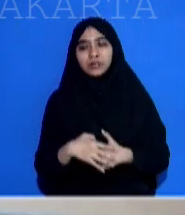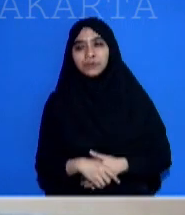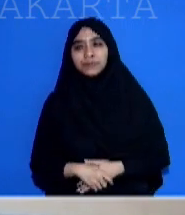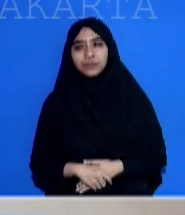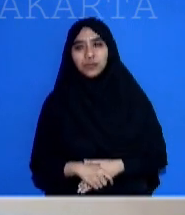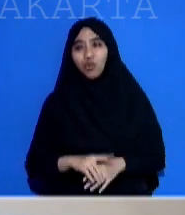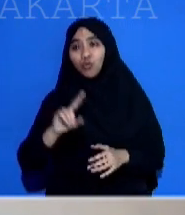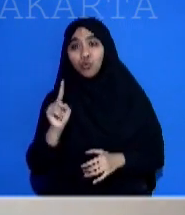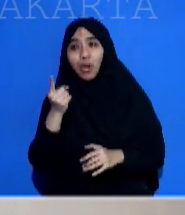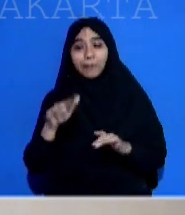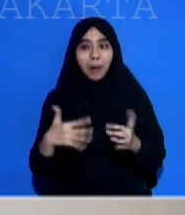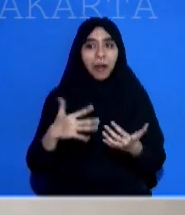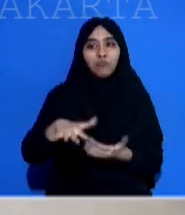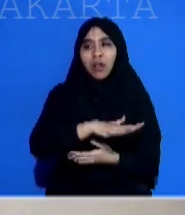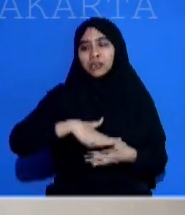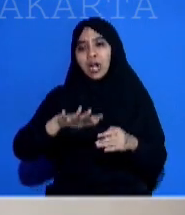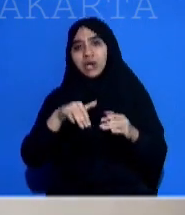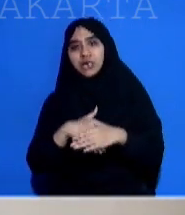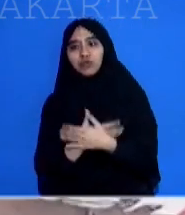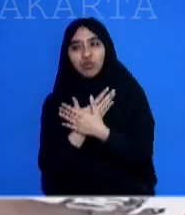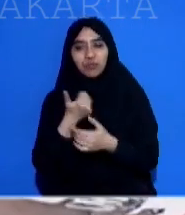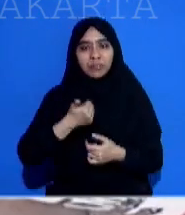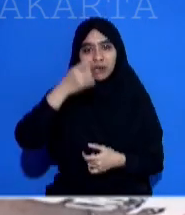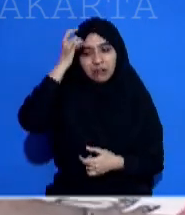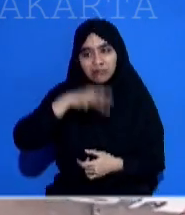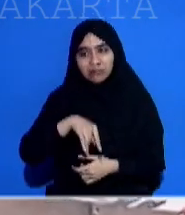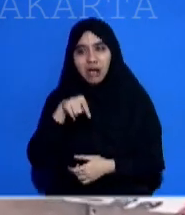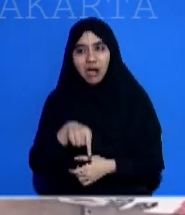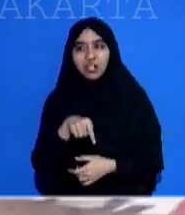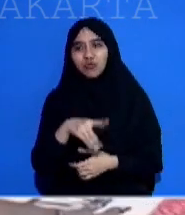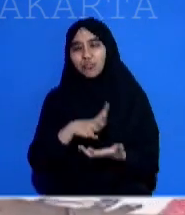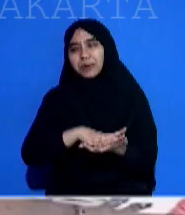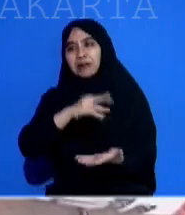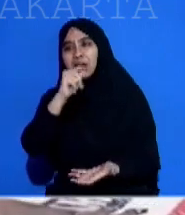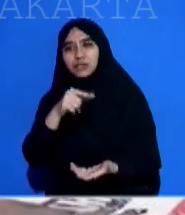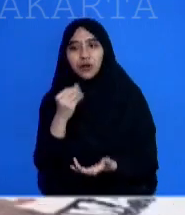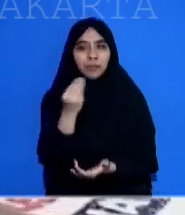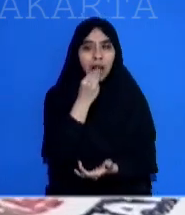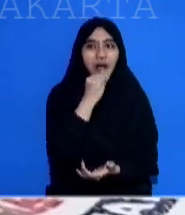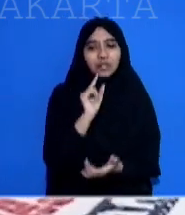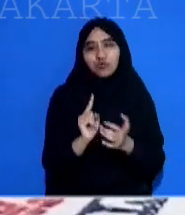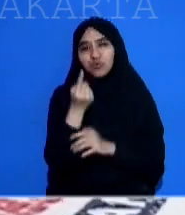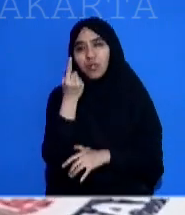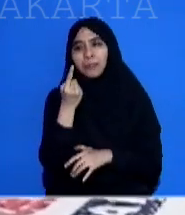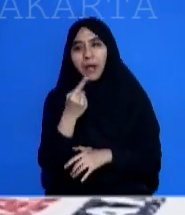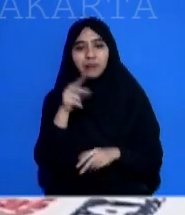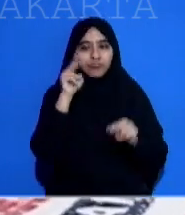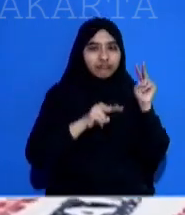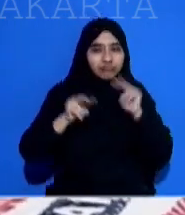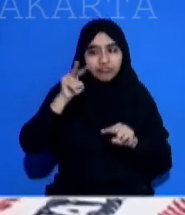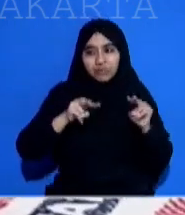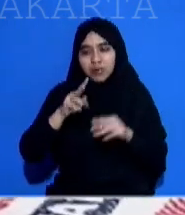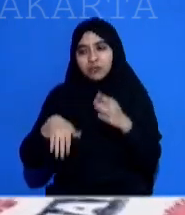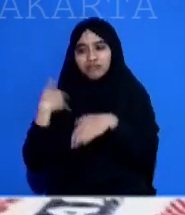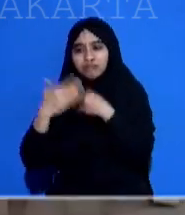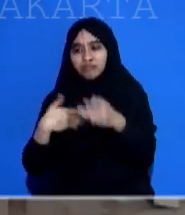yang terjadi di Gunung Kidul karena mayoritas pedesaan menjadikan beras sebagai bahan makanan utama Berdasarkan pengamatan tren yang terjadi selama ini